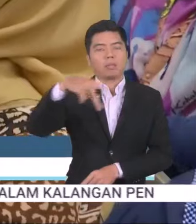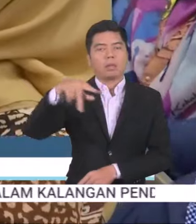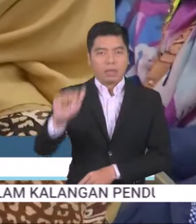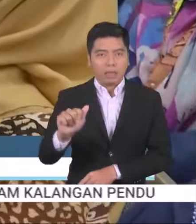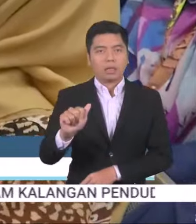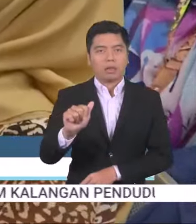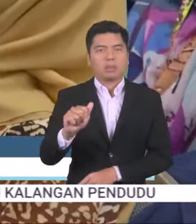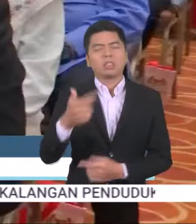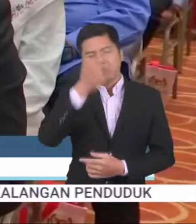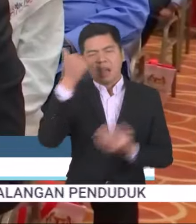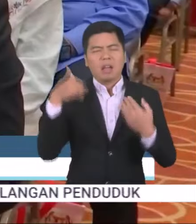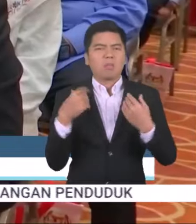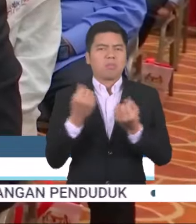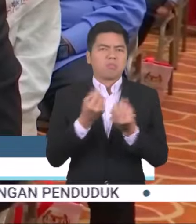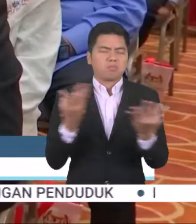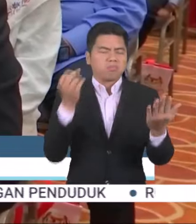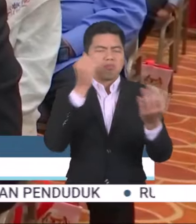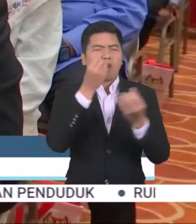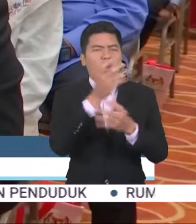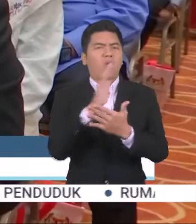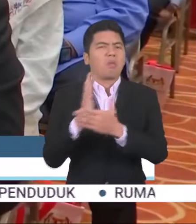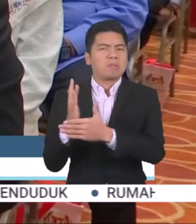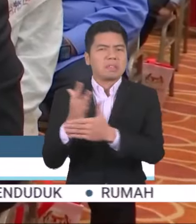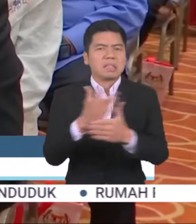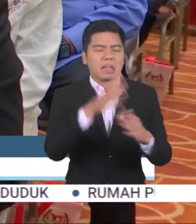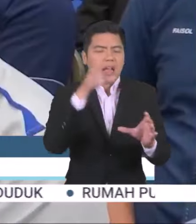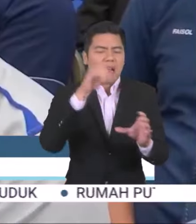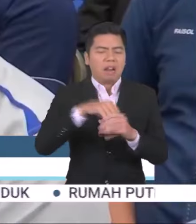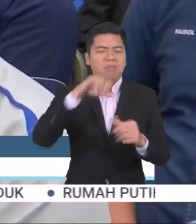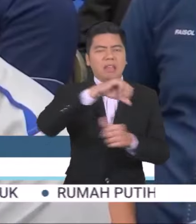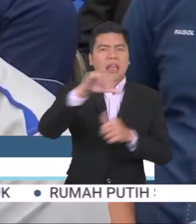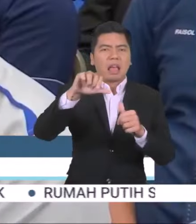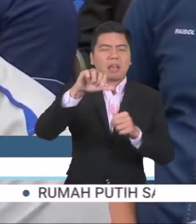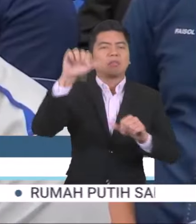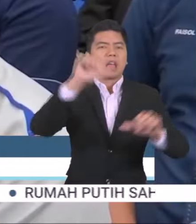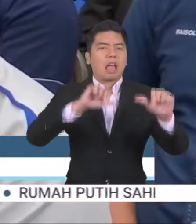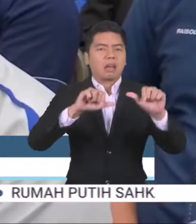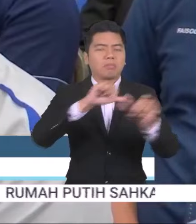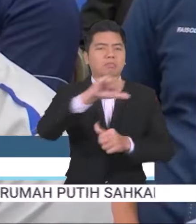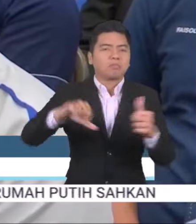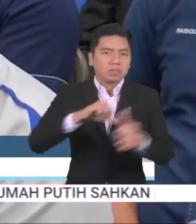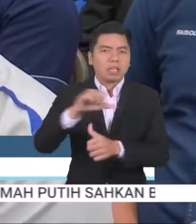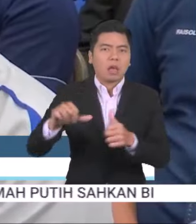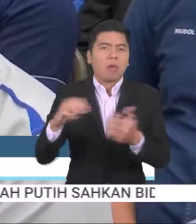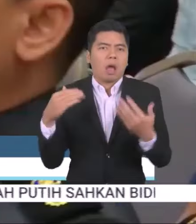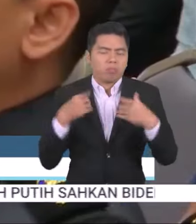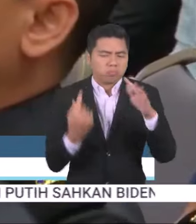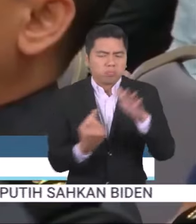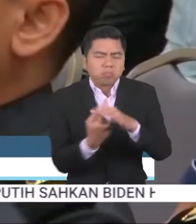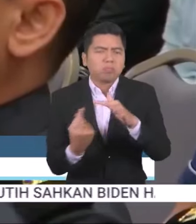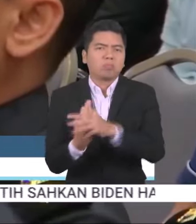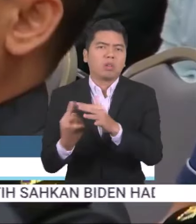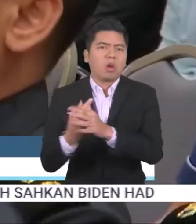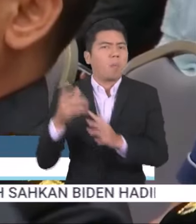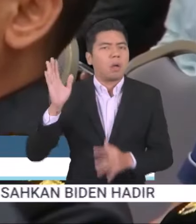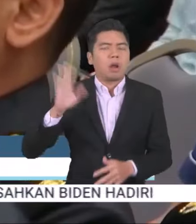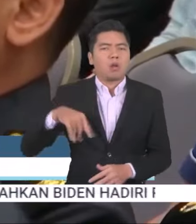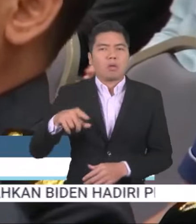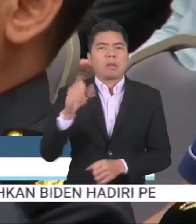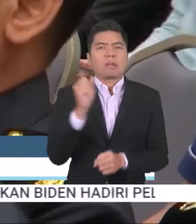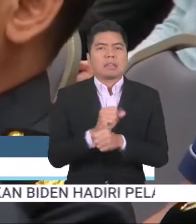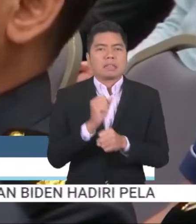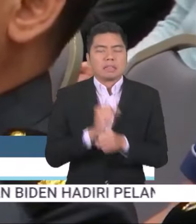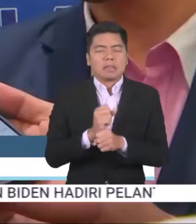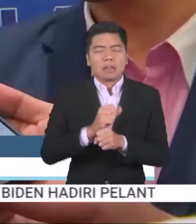Jelasnya beberapa maklumat tidak tepat yang tular di media sosial antara punca masih ada penjawat awam belum